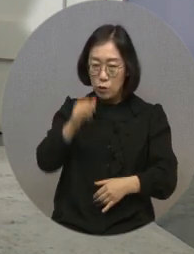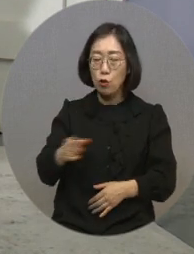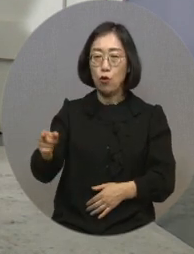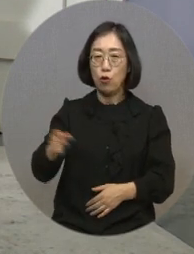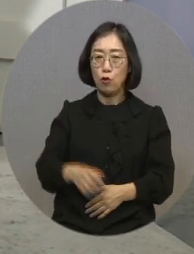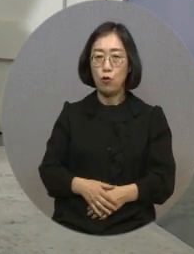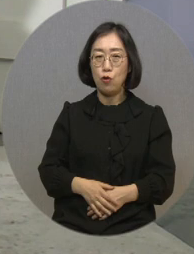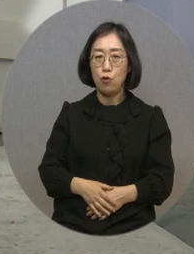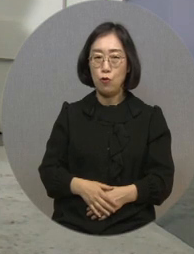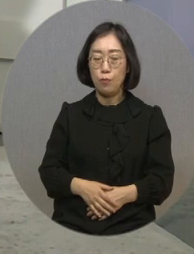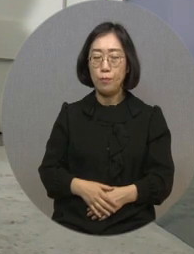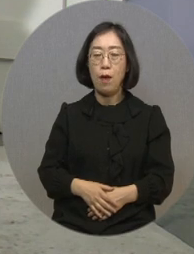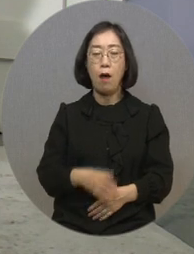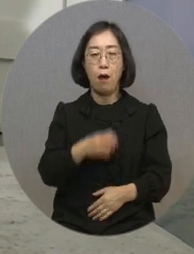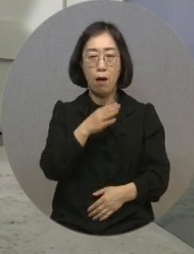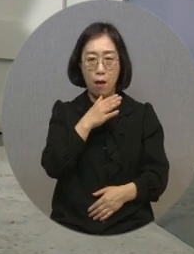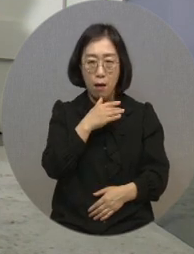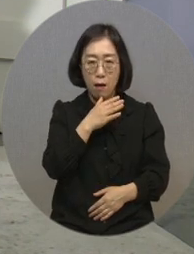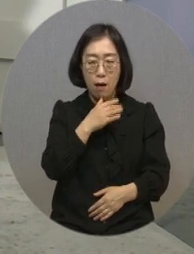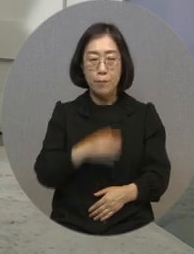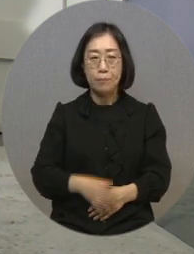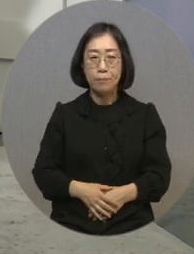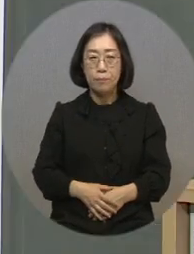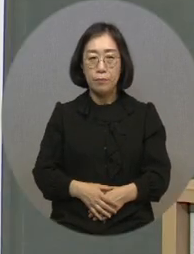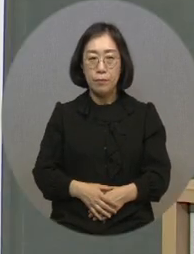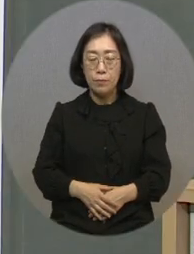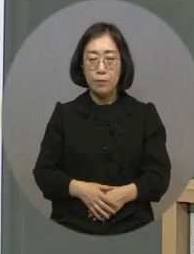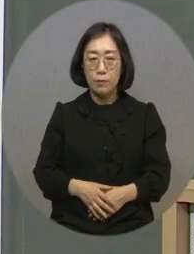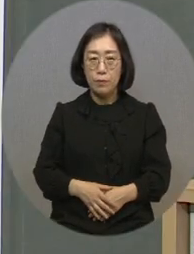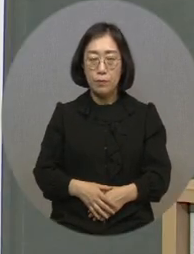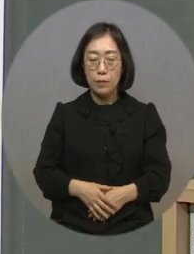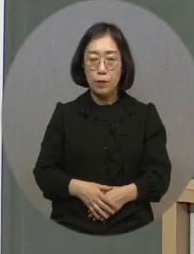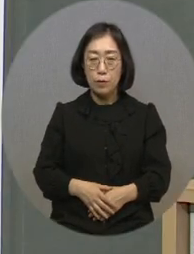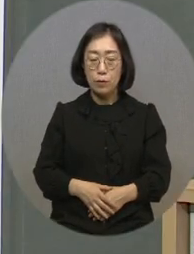아, 그래요. 그래서 이제 그